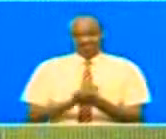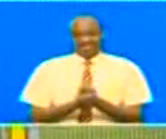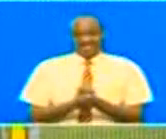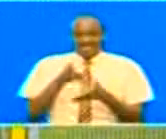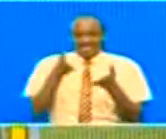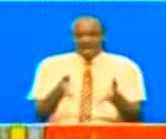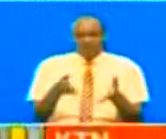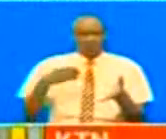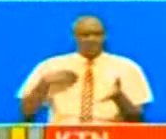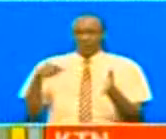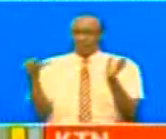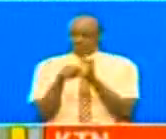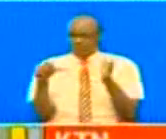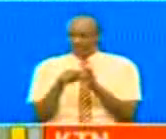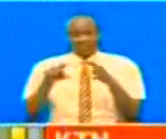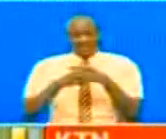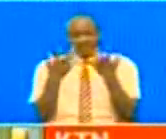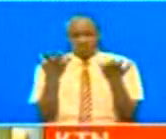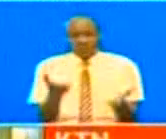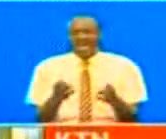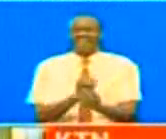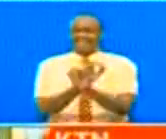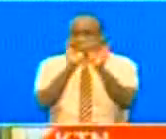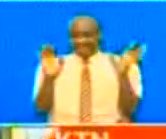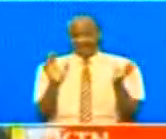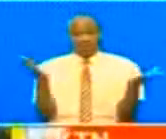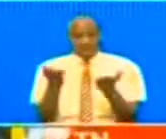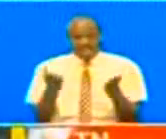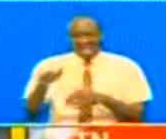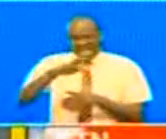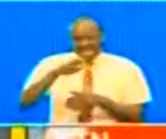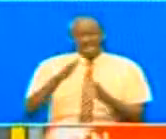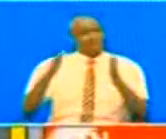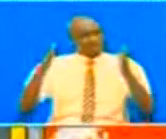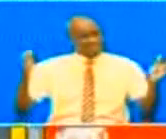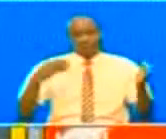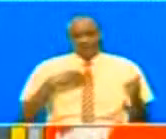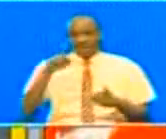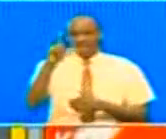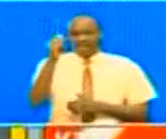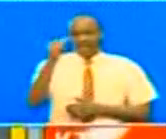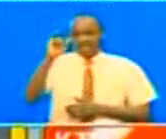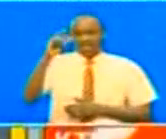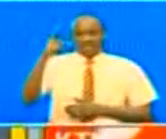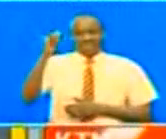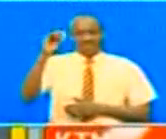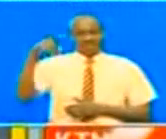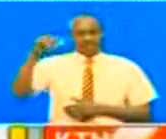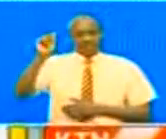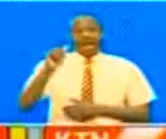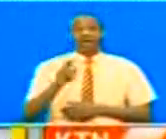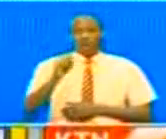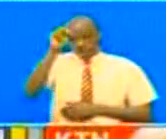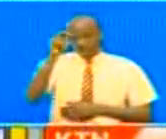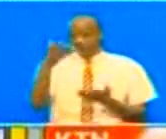Wingu la taharuki linazidi kudhihirika katika eneo pana la Laikipia kaskazini katika kaunti ya